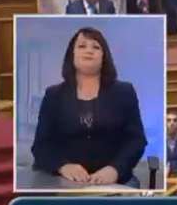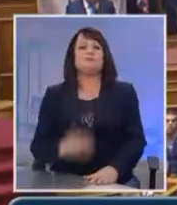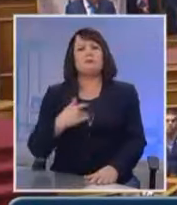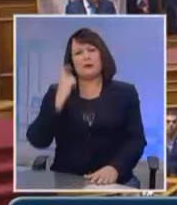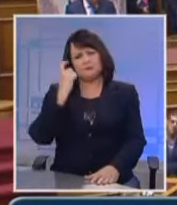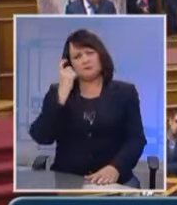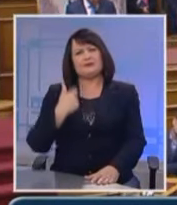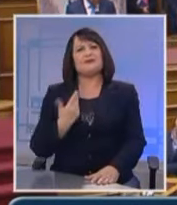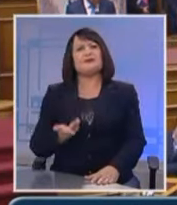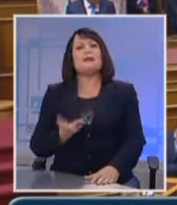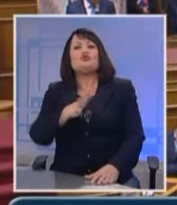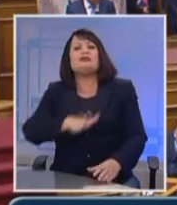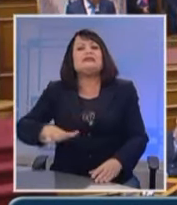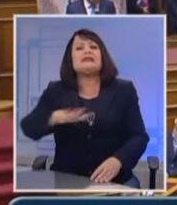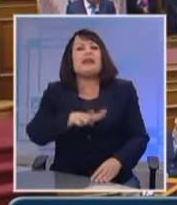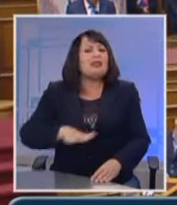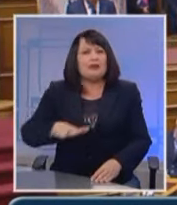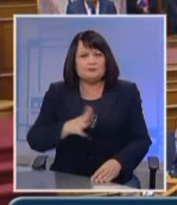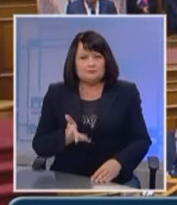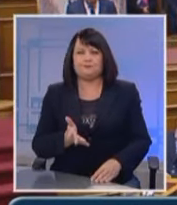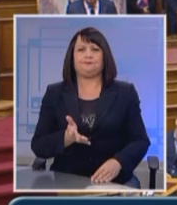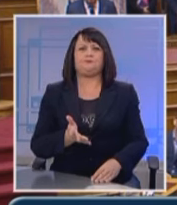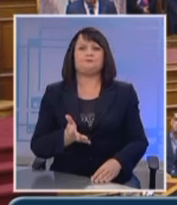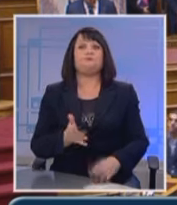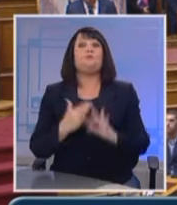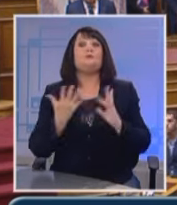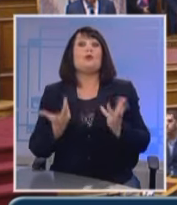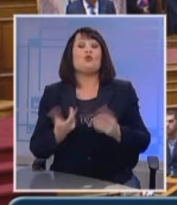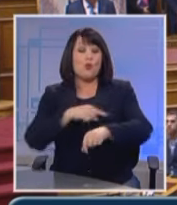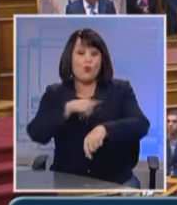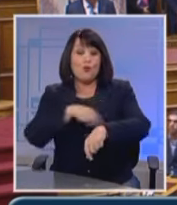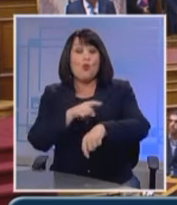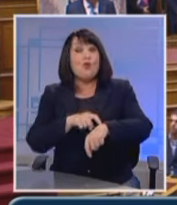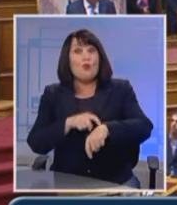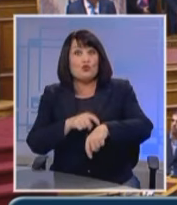κανείς, υπό ποιες συνθήκες, σε ποιες ώρες για τον τόπο